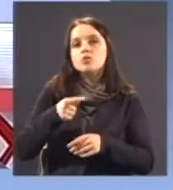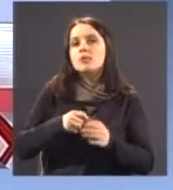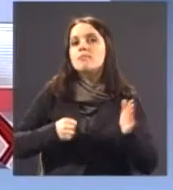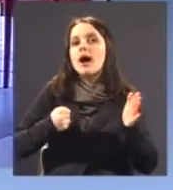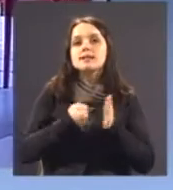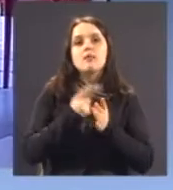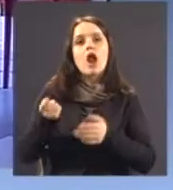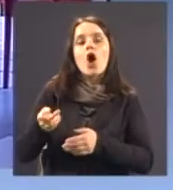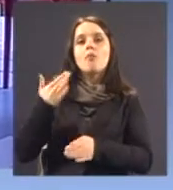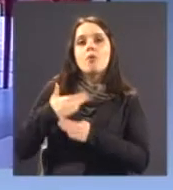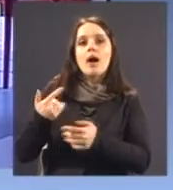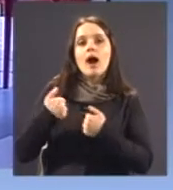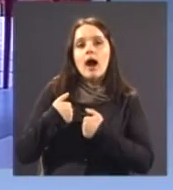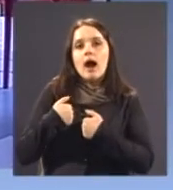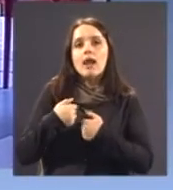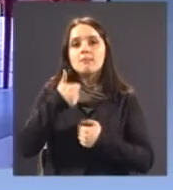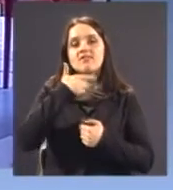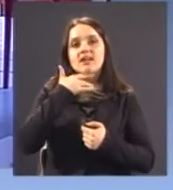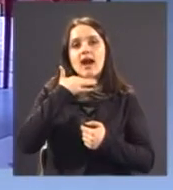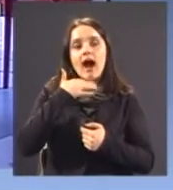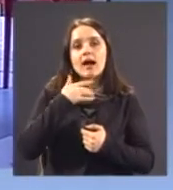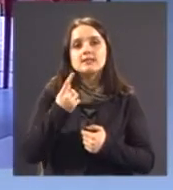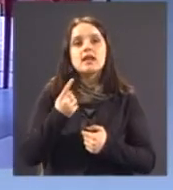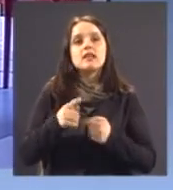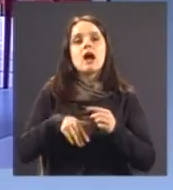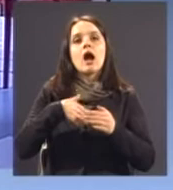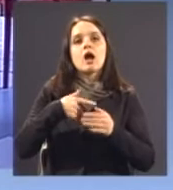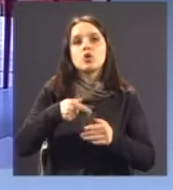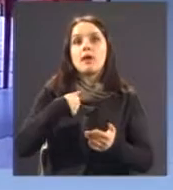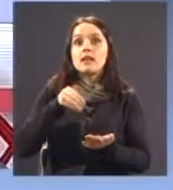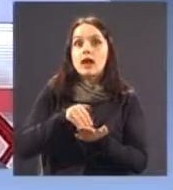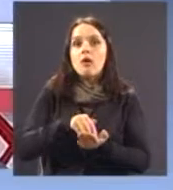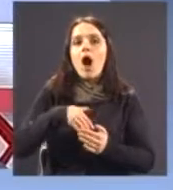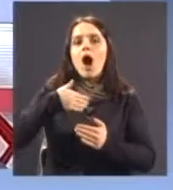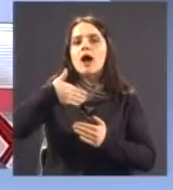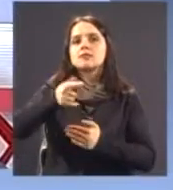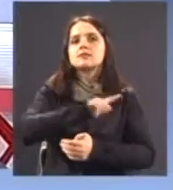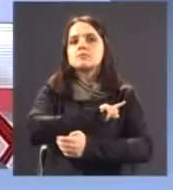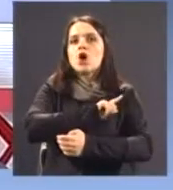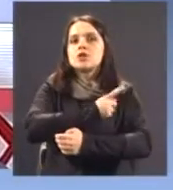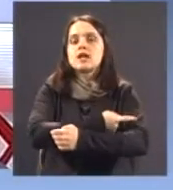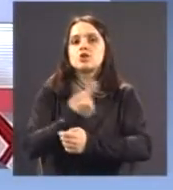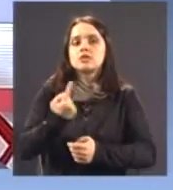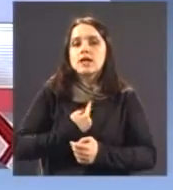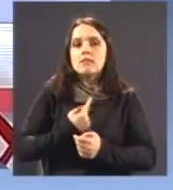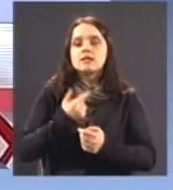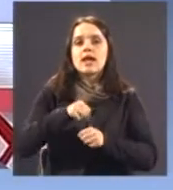godinu, prvi razred i to mi je trebalo. Kasnije sam se ja nekako sama osnažila. Tada sam razvila zapravo partnerski odnos s roditeljima,